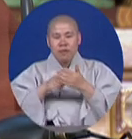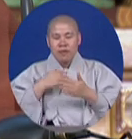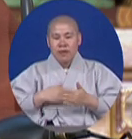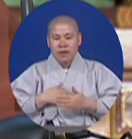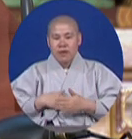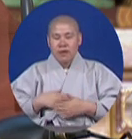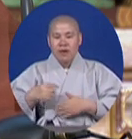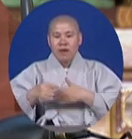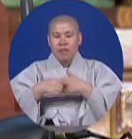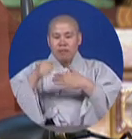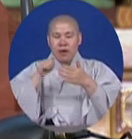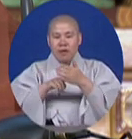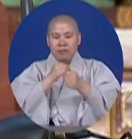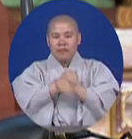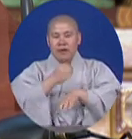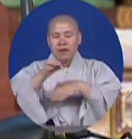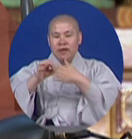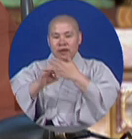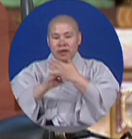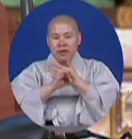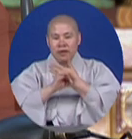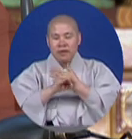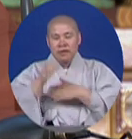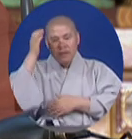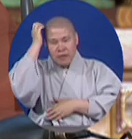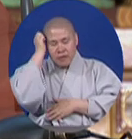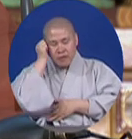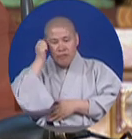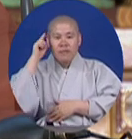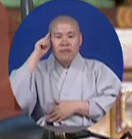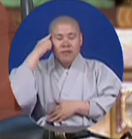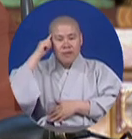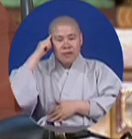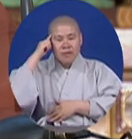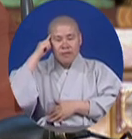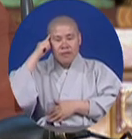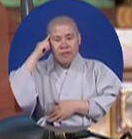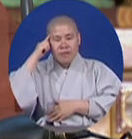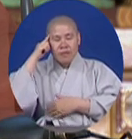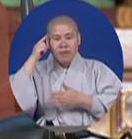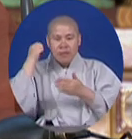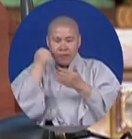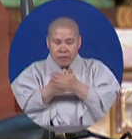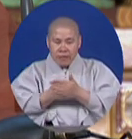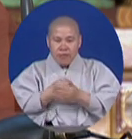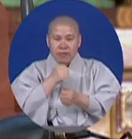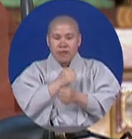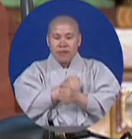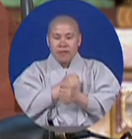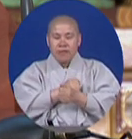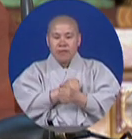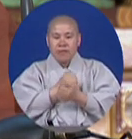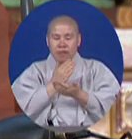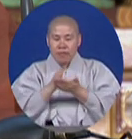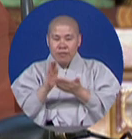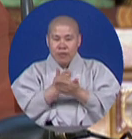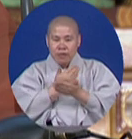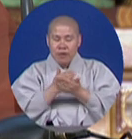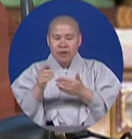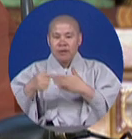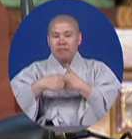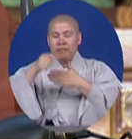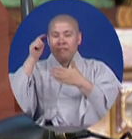우리가 마음 하면은 기억하고 생각하고 판단하고 하는 이런 분별심,